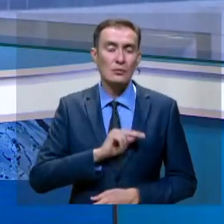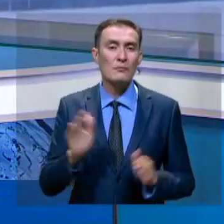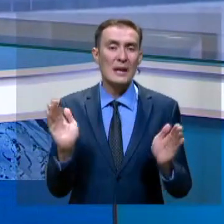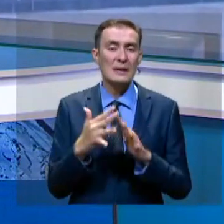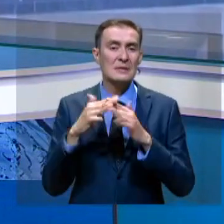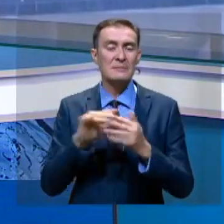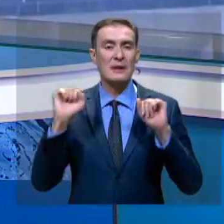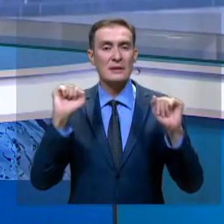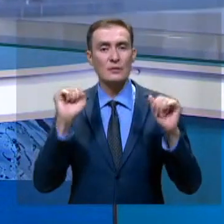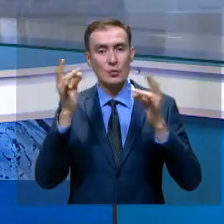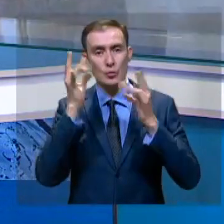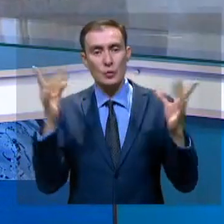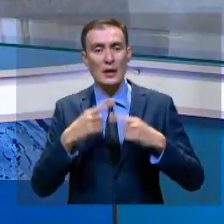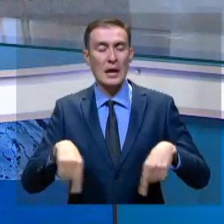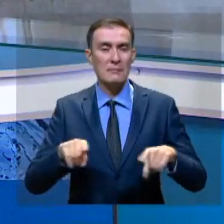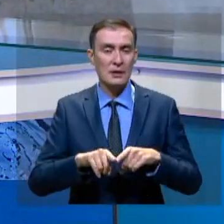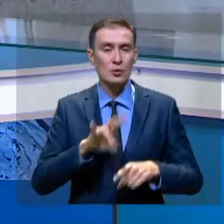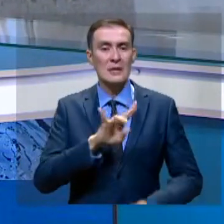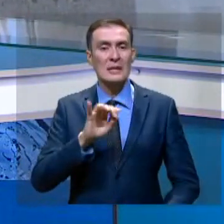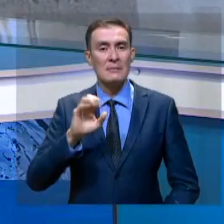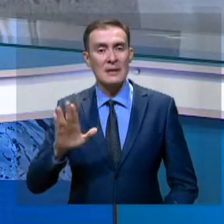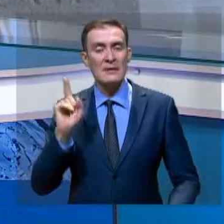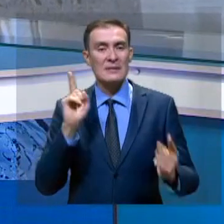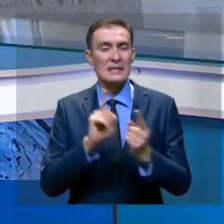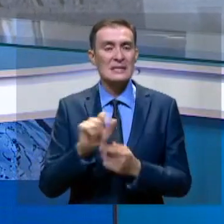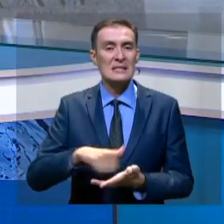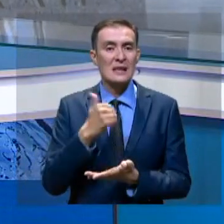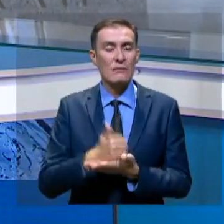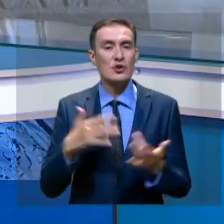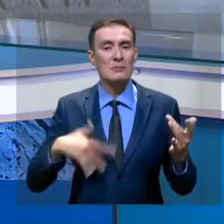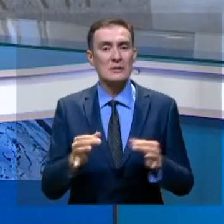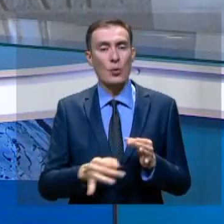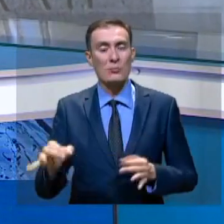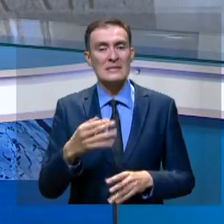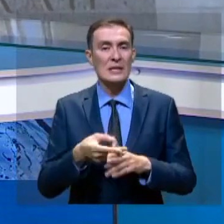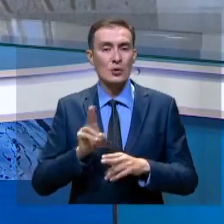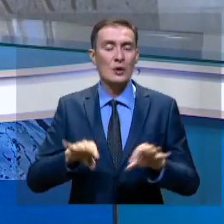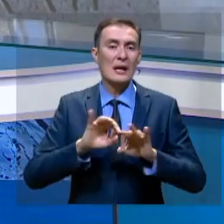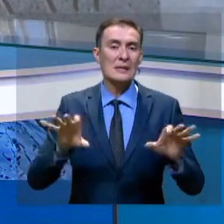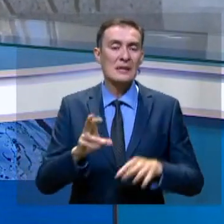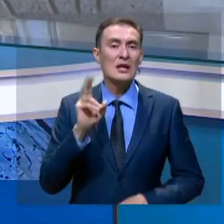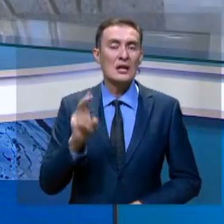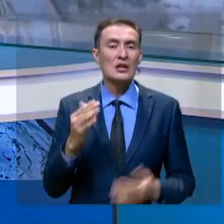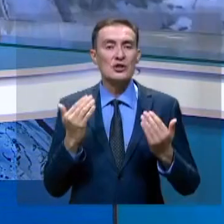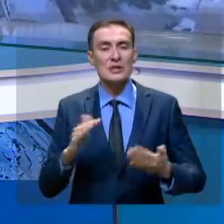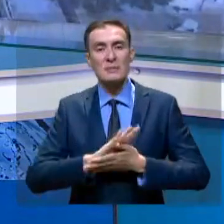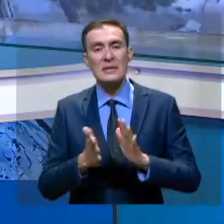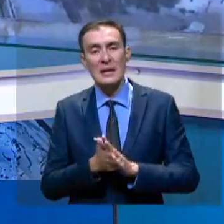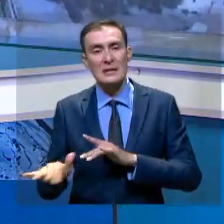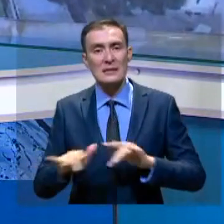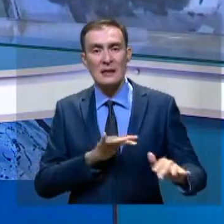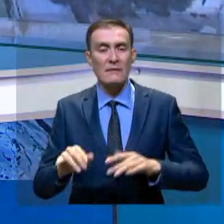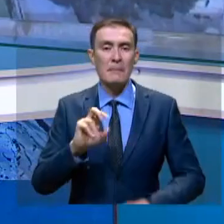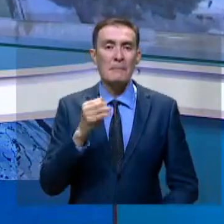небольшом селе спортивные и культурные объекты. Нурсултан Назарбаев встретился с главой Жамбылской области, который рассказал, как сейчас обстоят дела